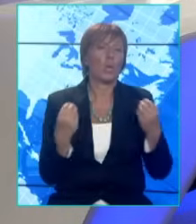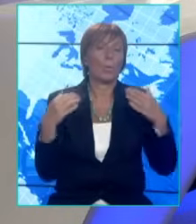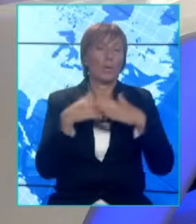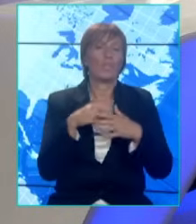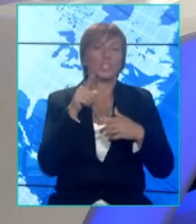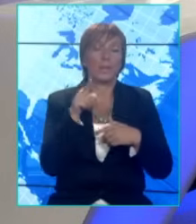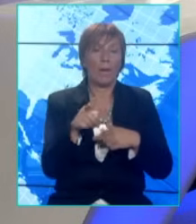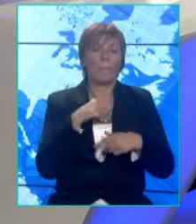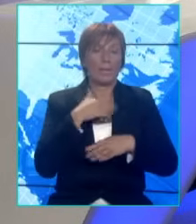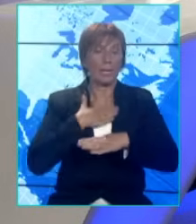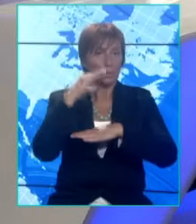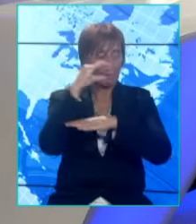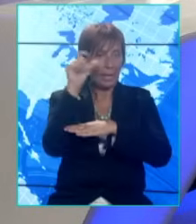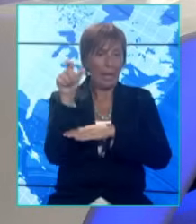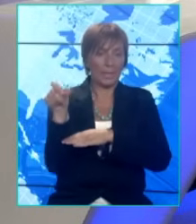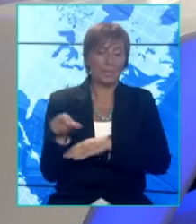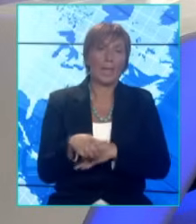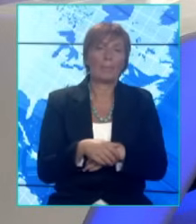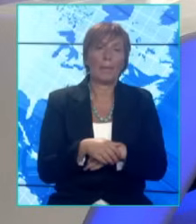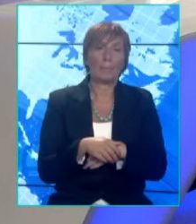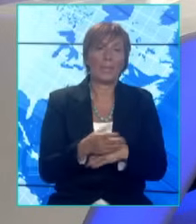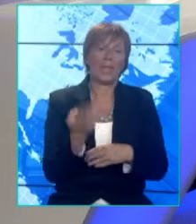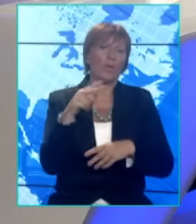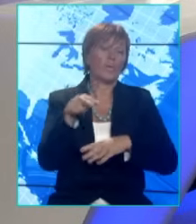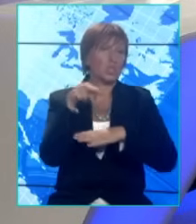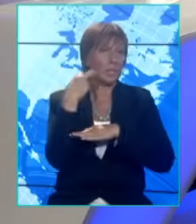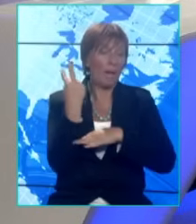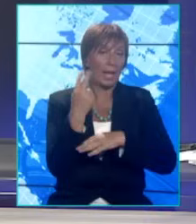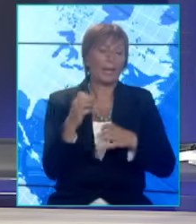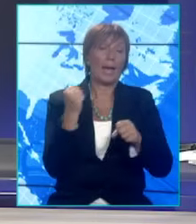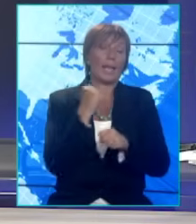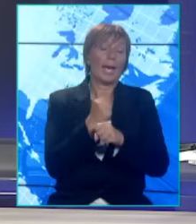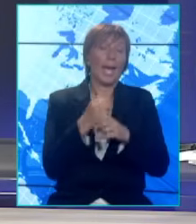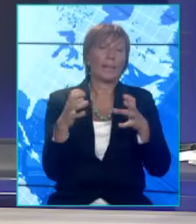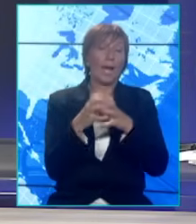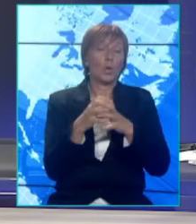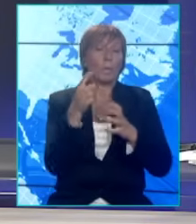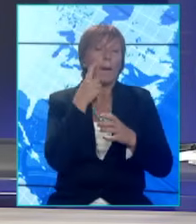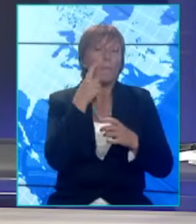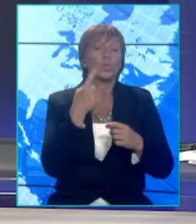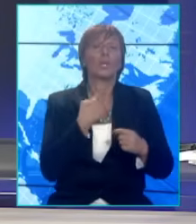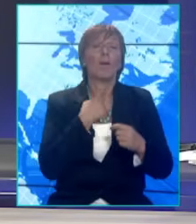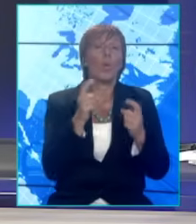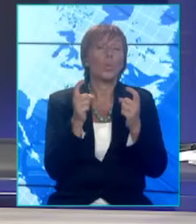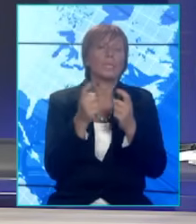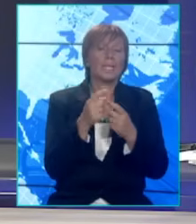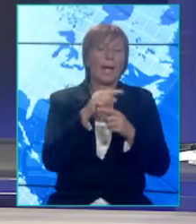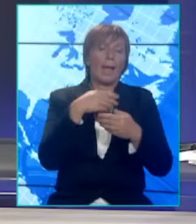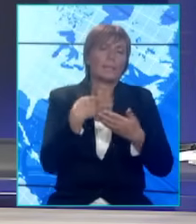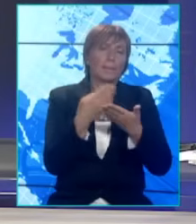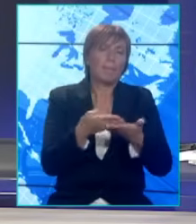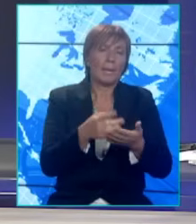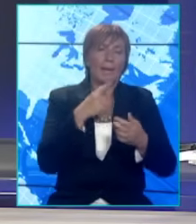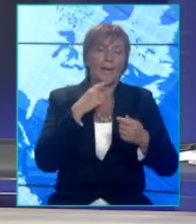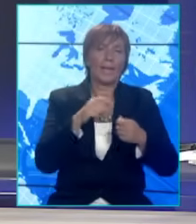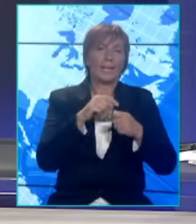Dobrovečer vama i našim gledateljima. Evo, već dva dana radna grupa pokušava usuglasiti nacrt